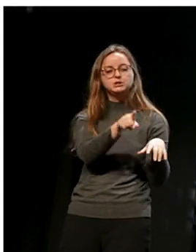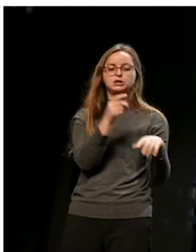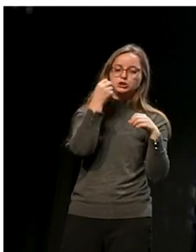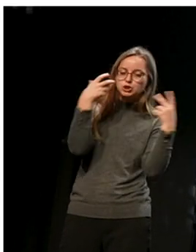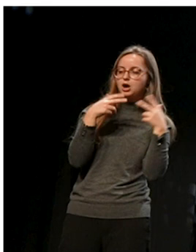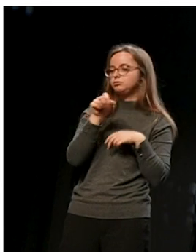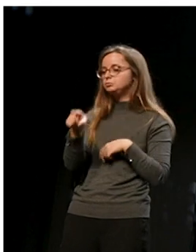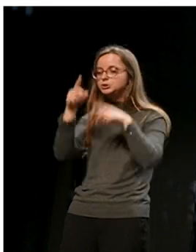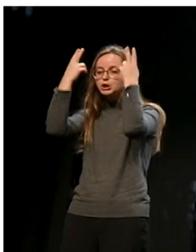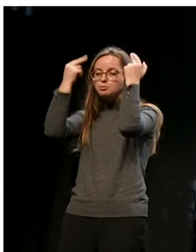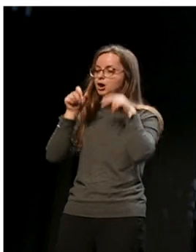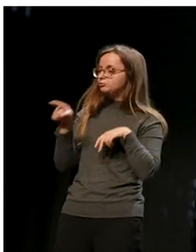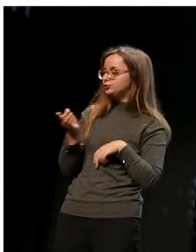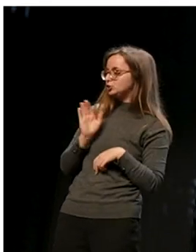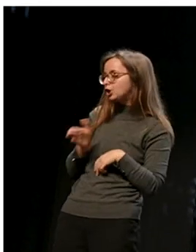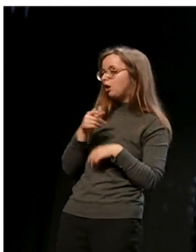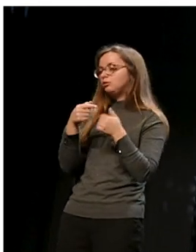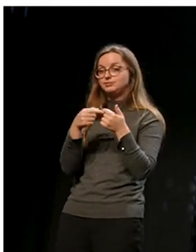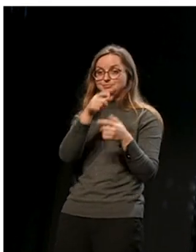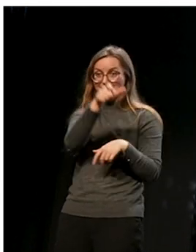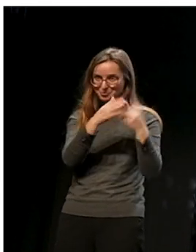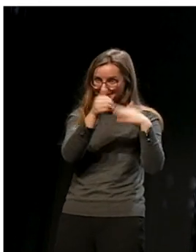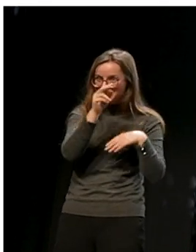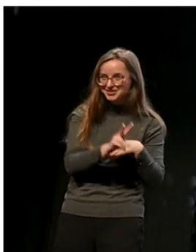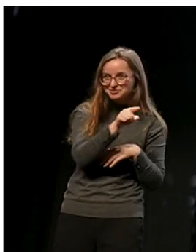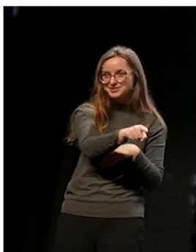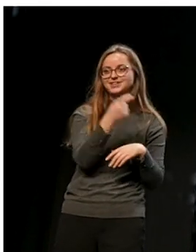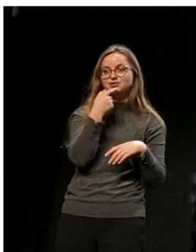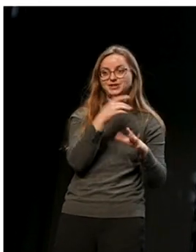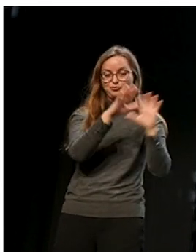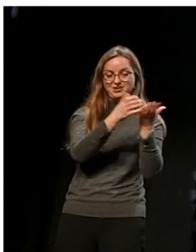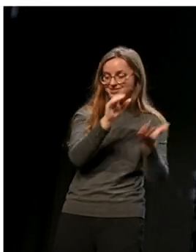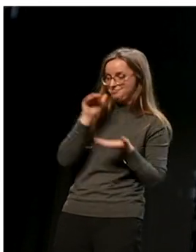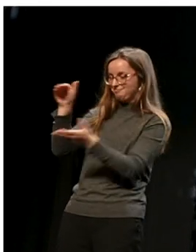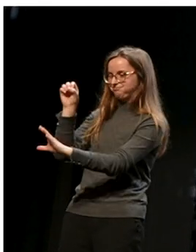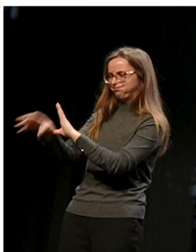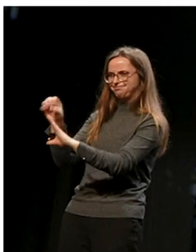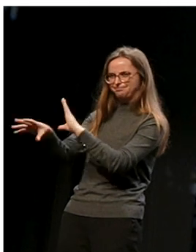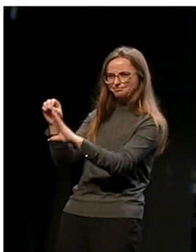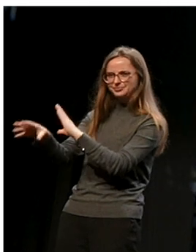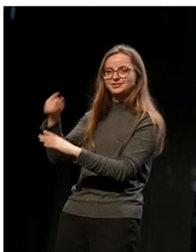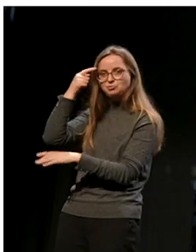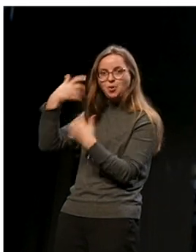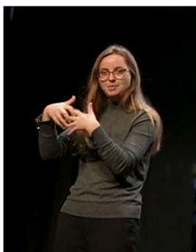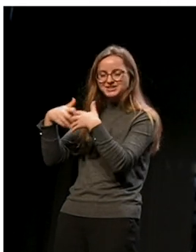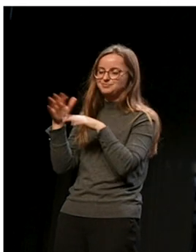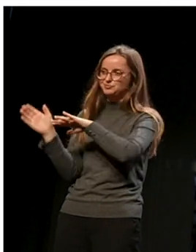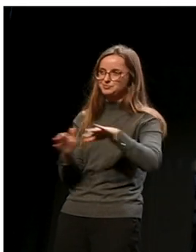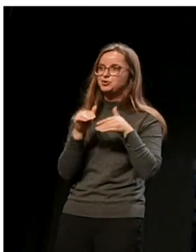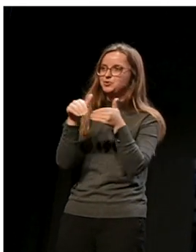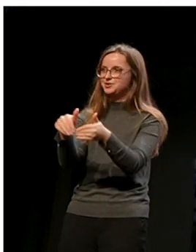telle race de chien. Donc, petit à petit, on a affiné ces réseaux de neurones et la machine s'est reconfigurée d'elle-même. Voilà, on peut continuer.